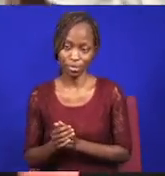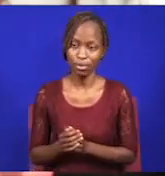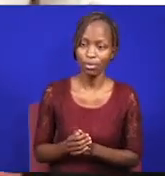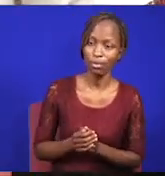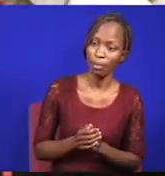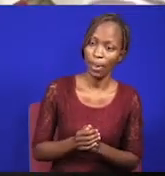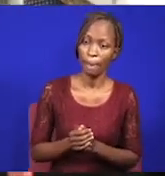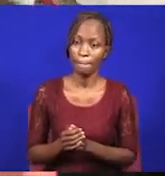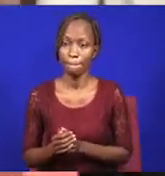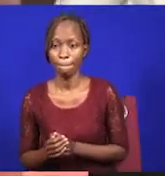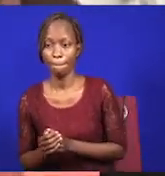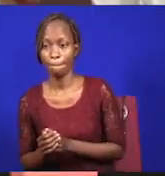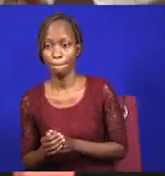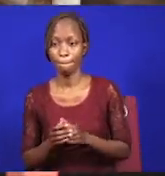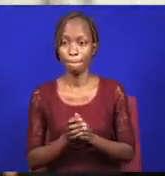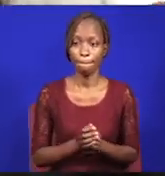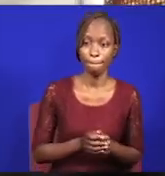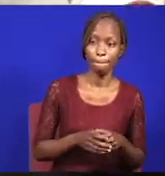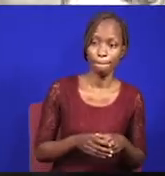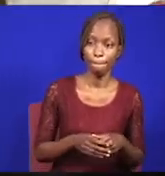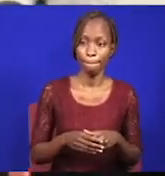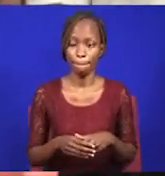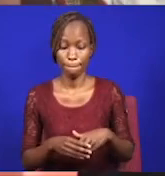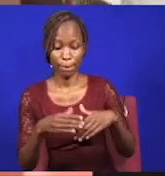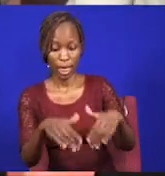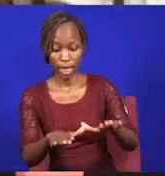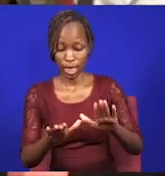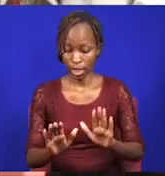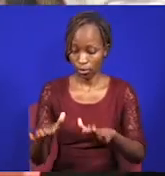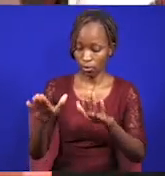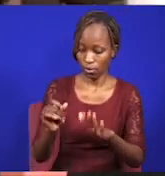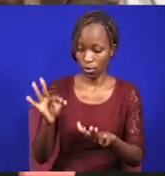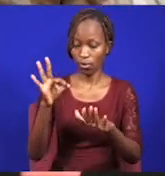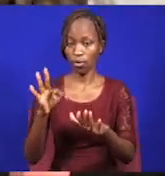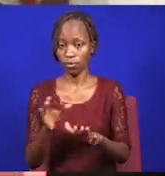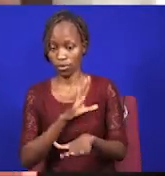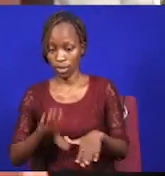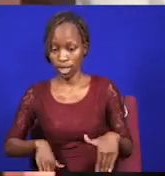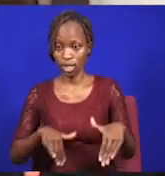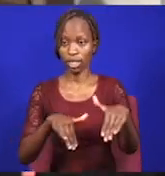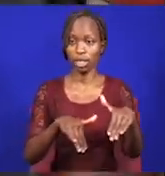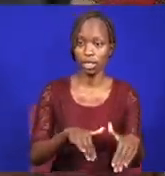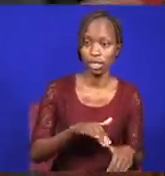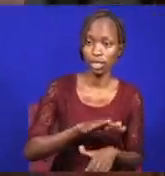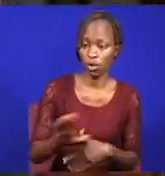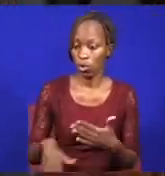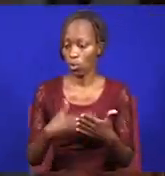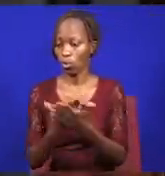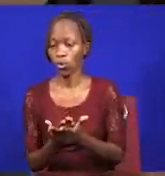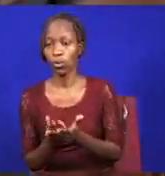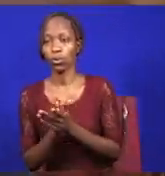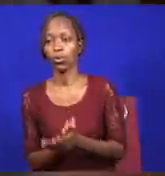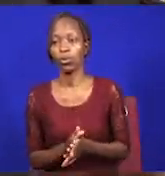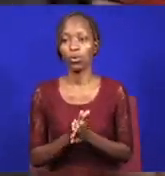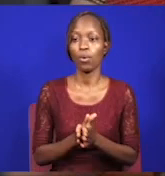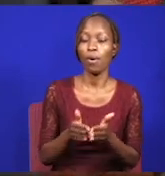Makaburi ya watakatifu yote yalifunguliwa.